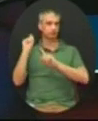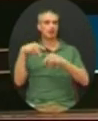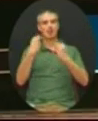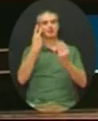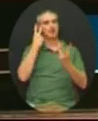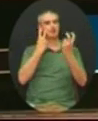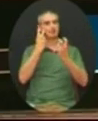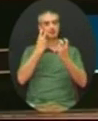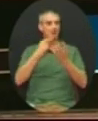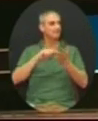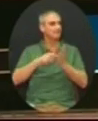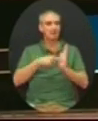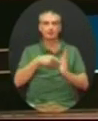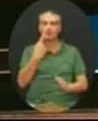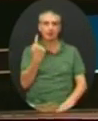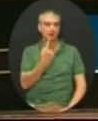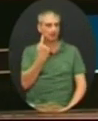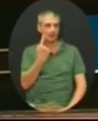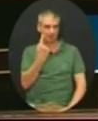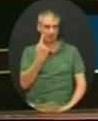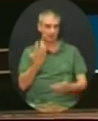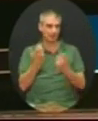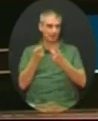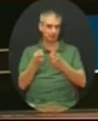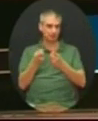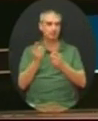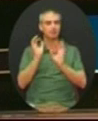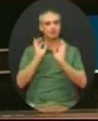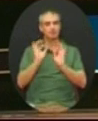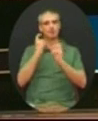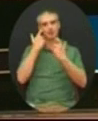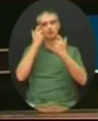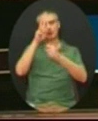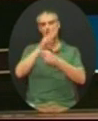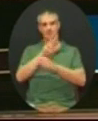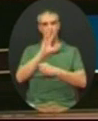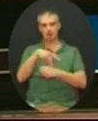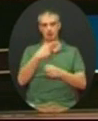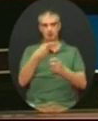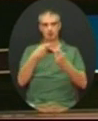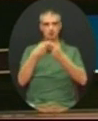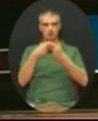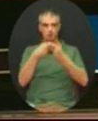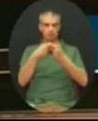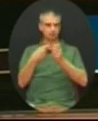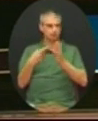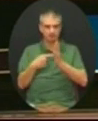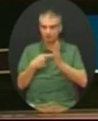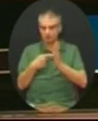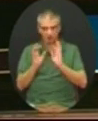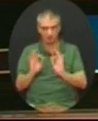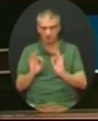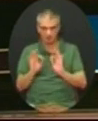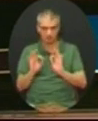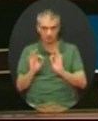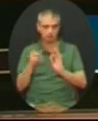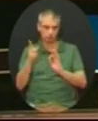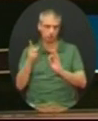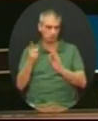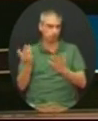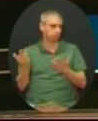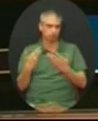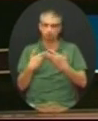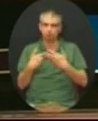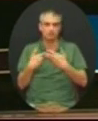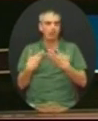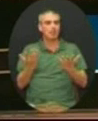והתכלית העיקרית העומדת בבסיס הכלי הזה זה באמת לפקח על אותם ארגונים. אז הסיבה היא באמת שהוא מוצא אותה, שאין